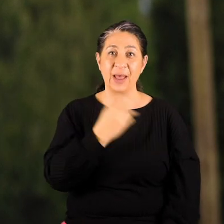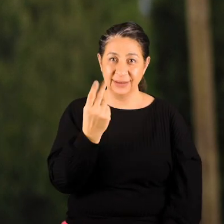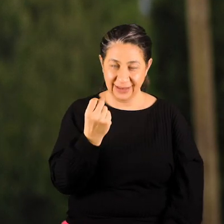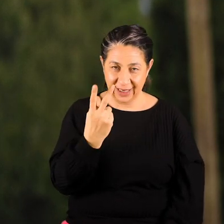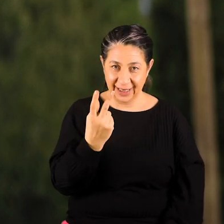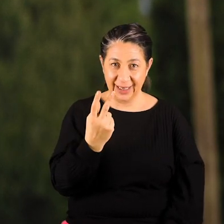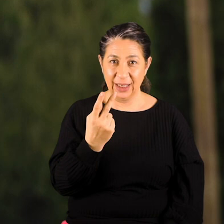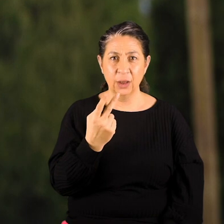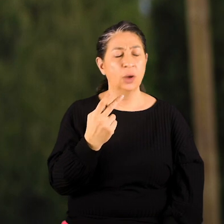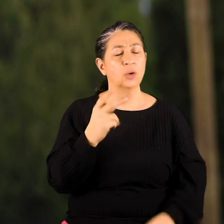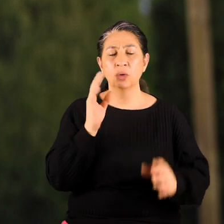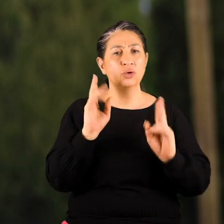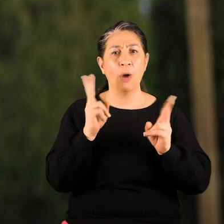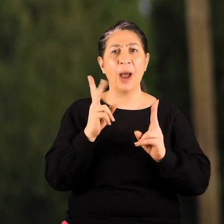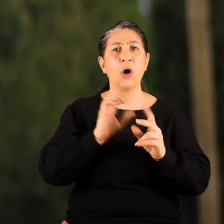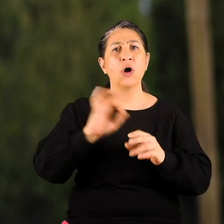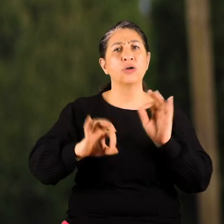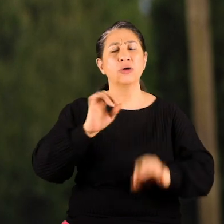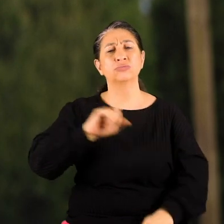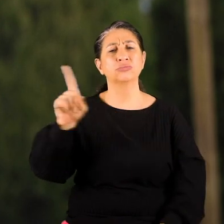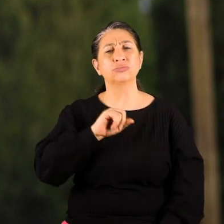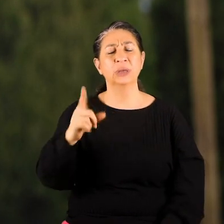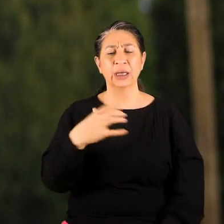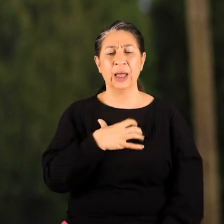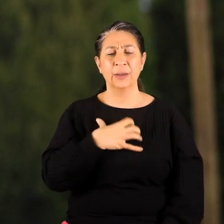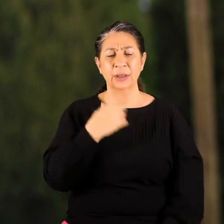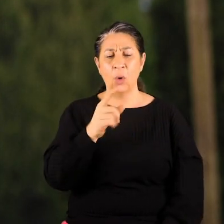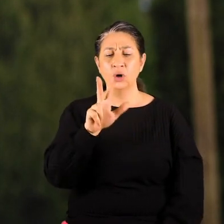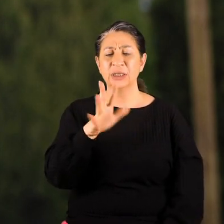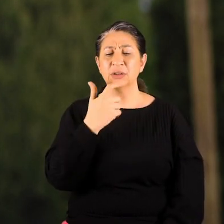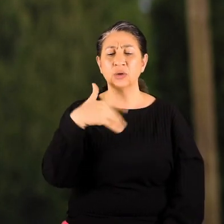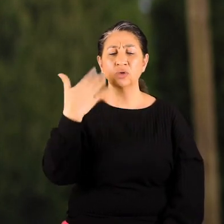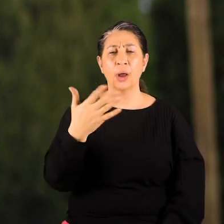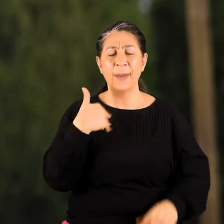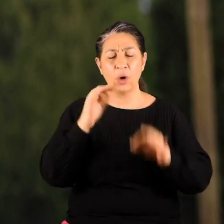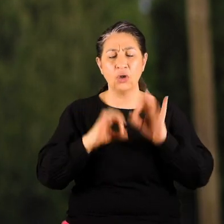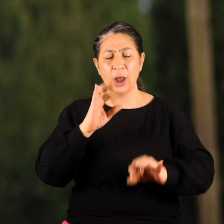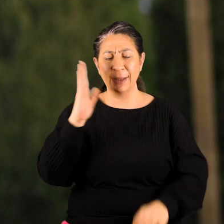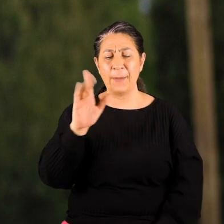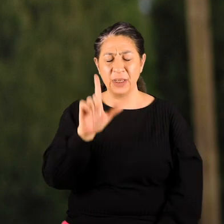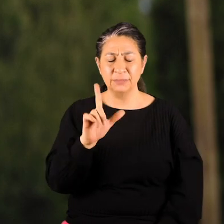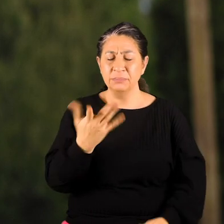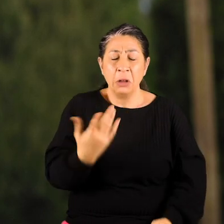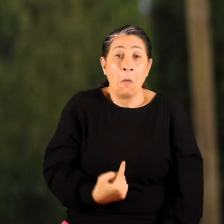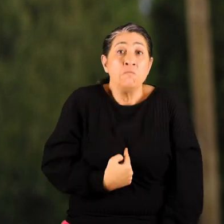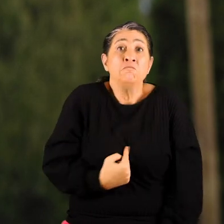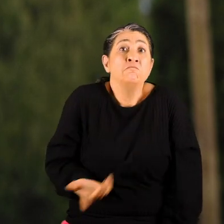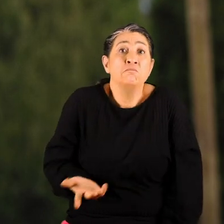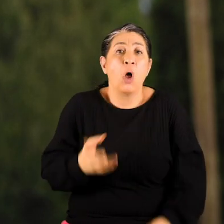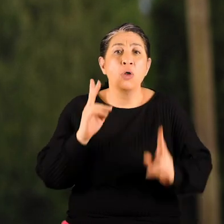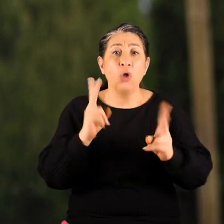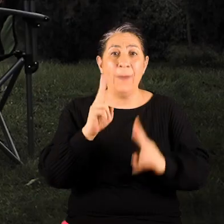kanseri. Rutin kontrollere giderken hem de. Kendi kendime dedim ki 35 yaşından sonra benim kontrole gitmem gerekiyor. Nereden hissettiysem